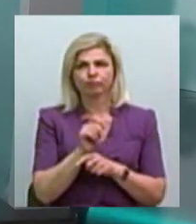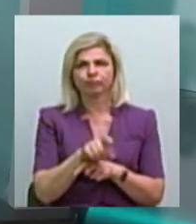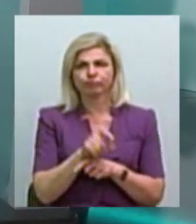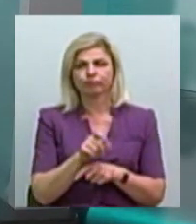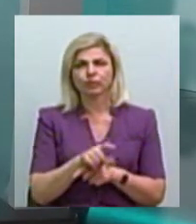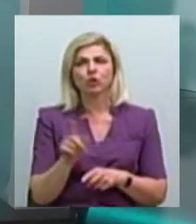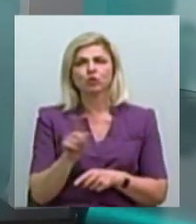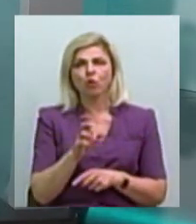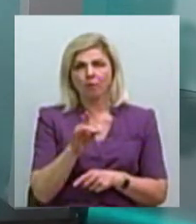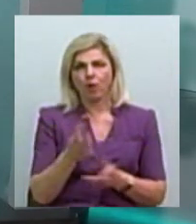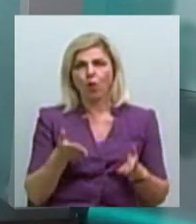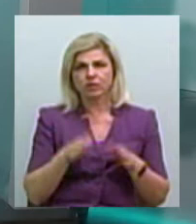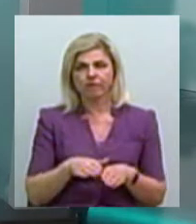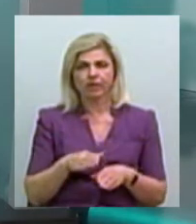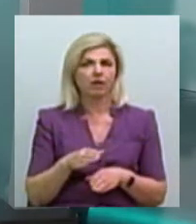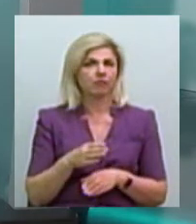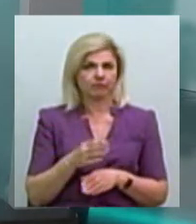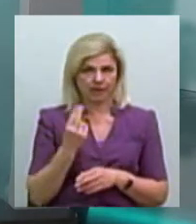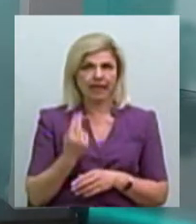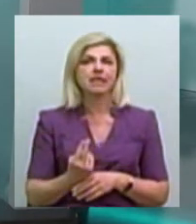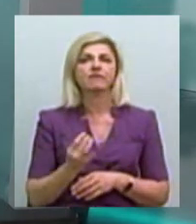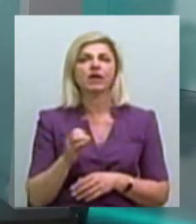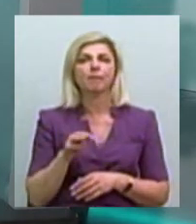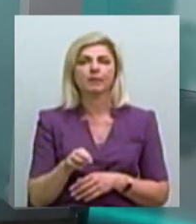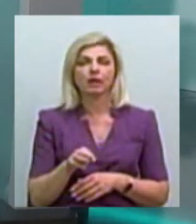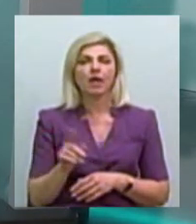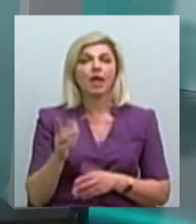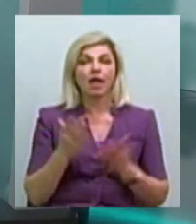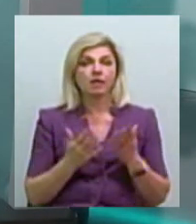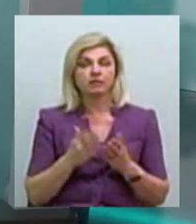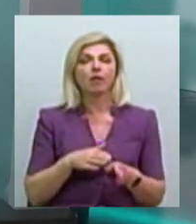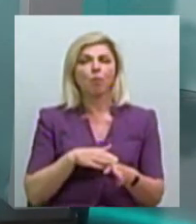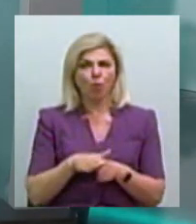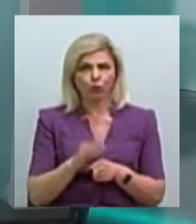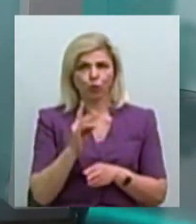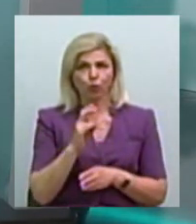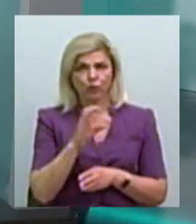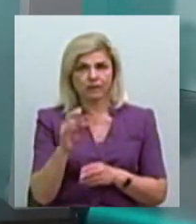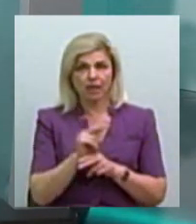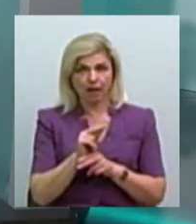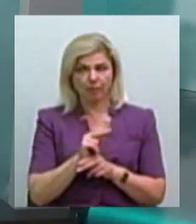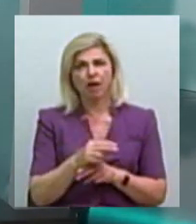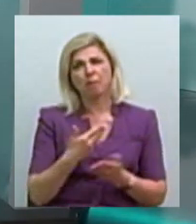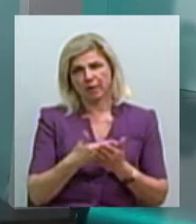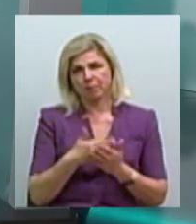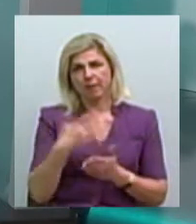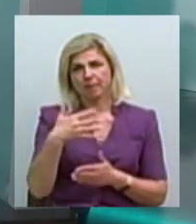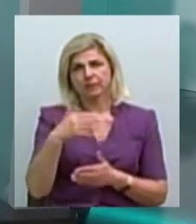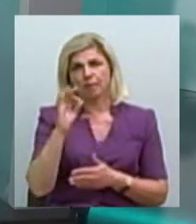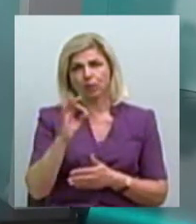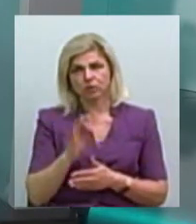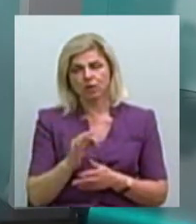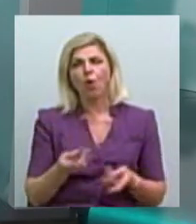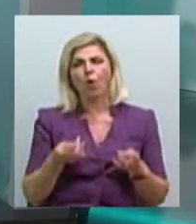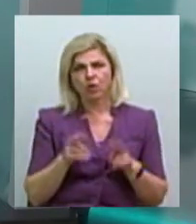для того, чтобы оставаться трезвым. Если люди проходят полный курс реабилитации, наверное, процентов 50, мы знаем, что они остаются трезвы,